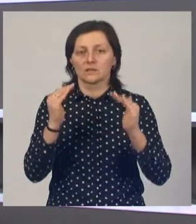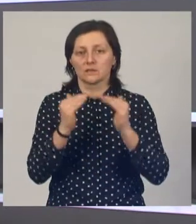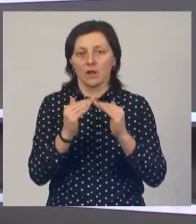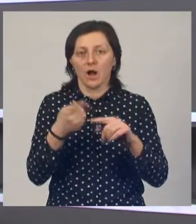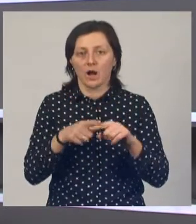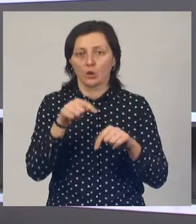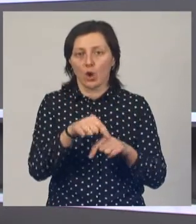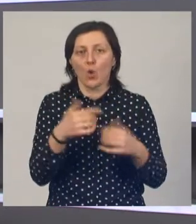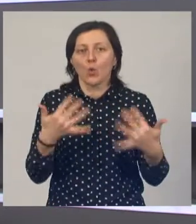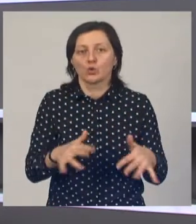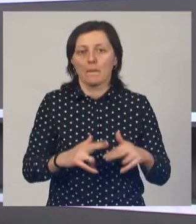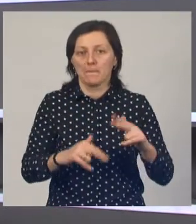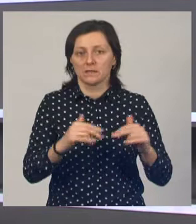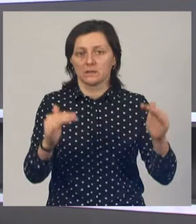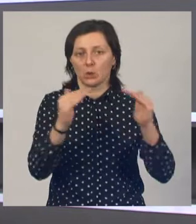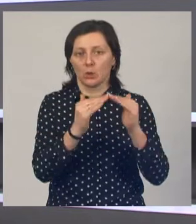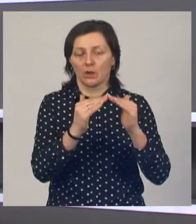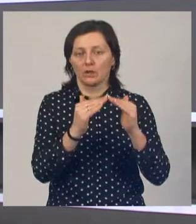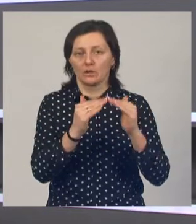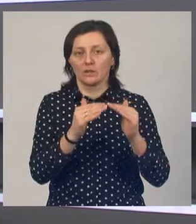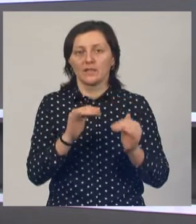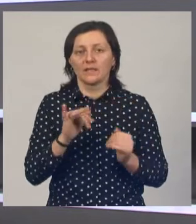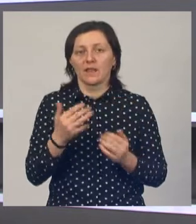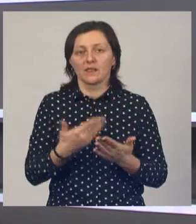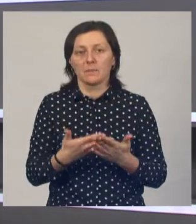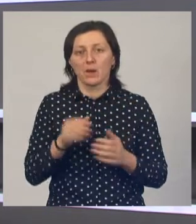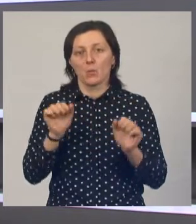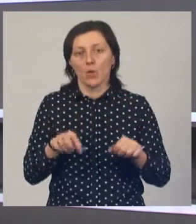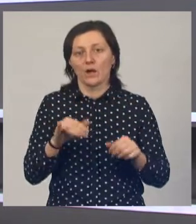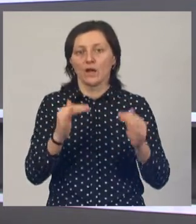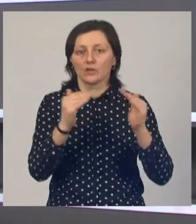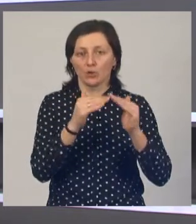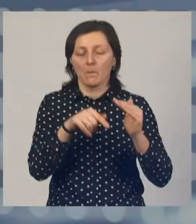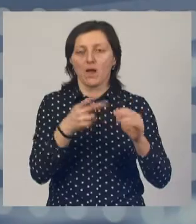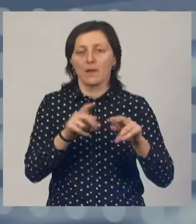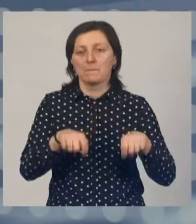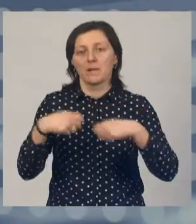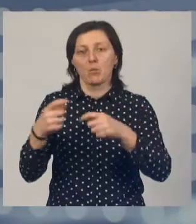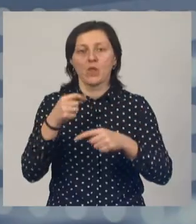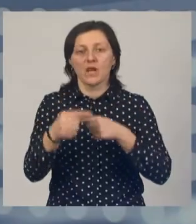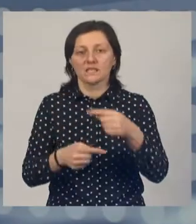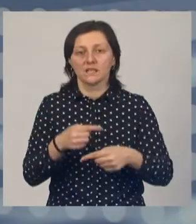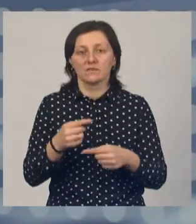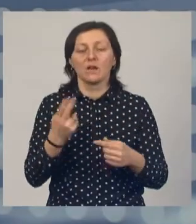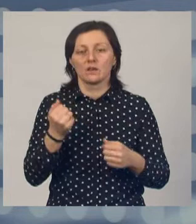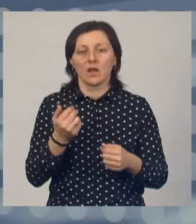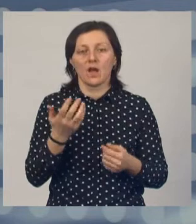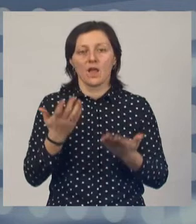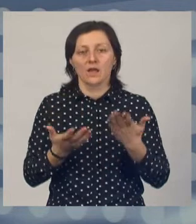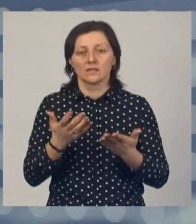построено на сельхоз земле и например может ли же ее по наследству передаваться до в случае прекращения